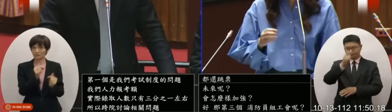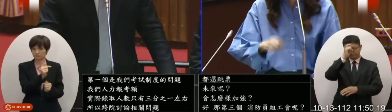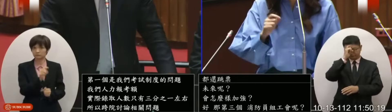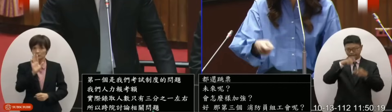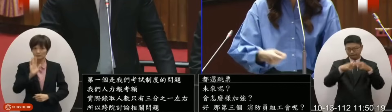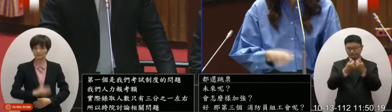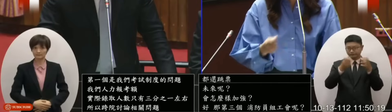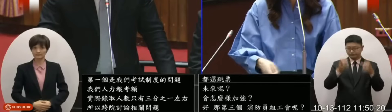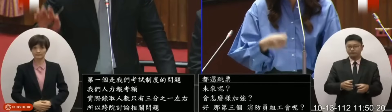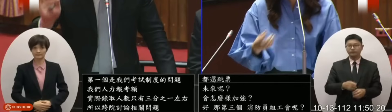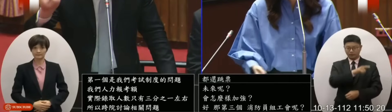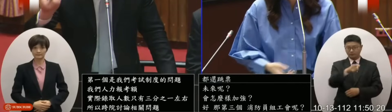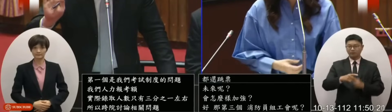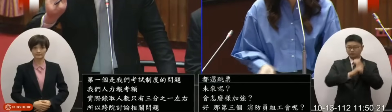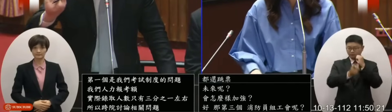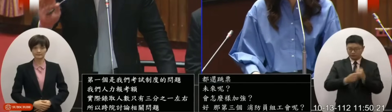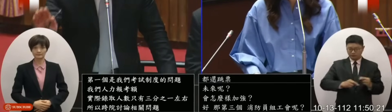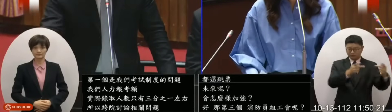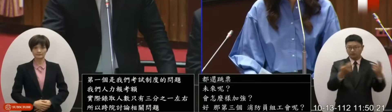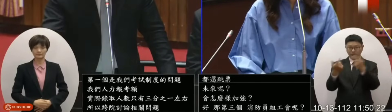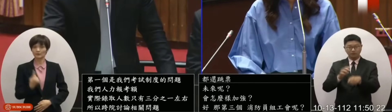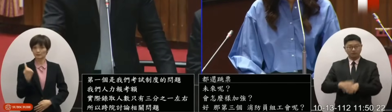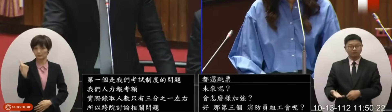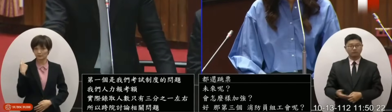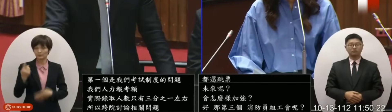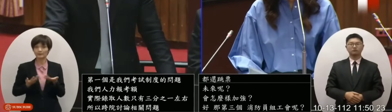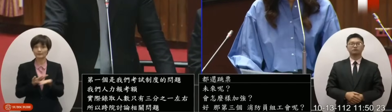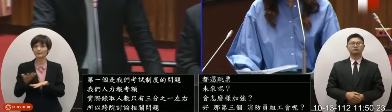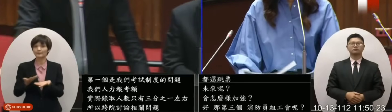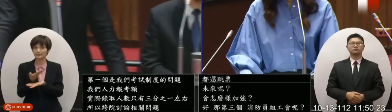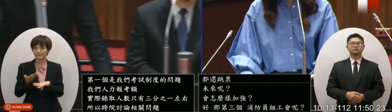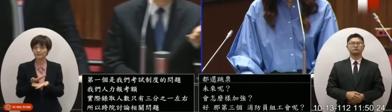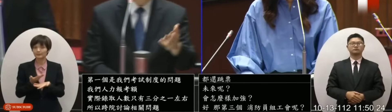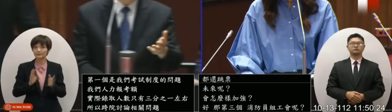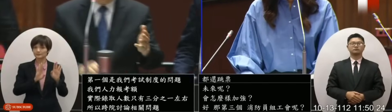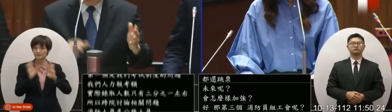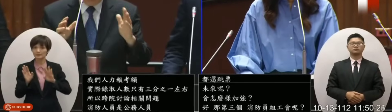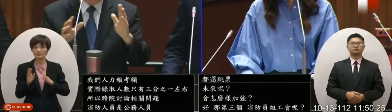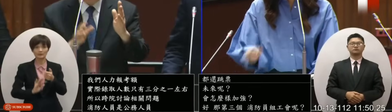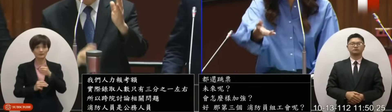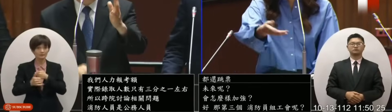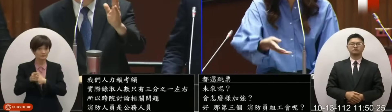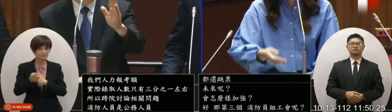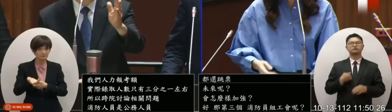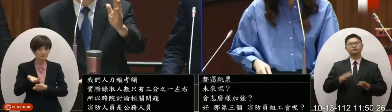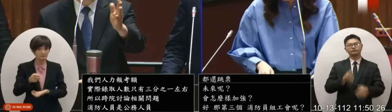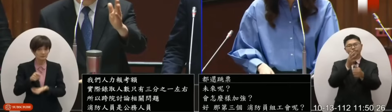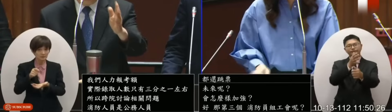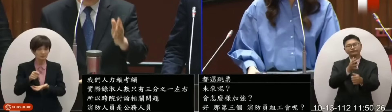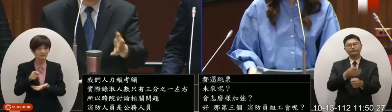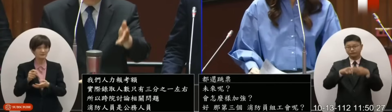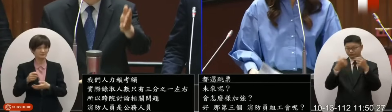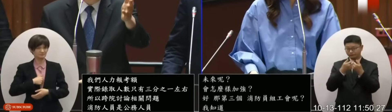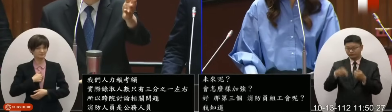会，你们会朝这个方向努力来修改相关的法规吗？ 昨天的沟通的状况，所以委员，你刚才你 有些讲的，你真的